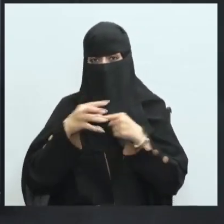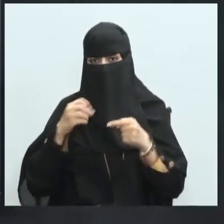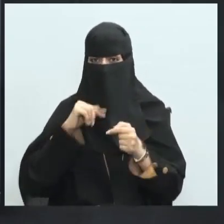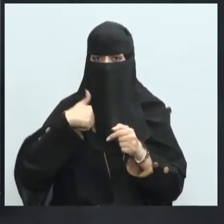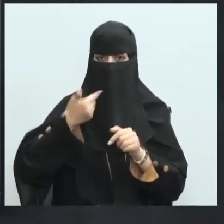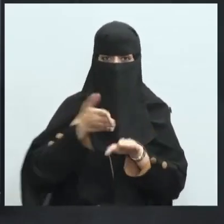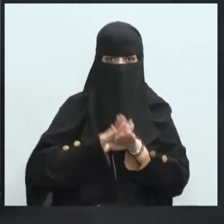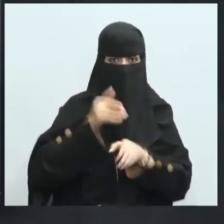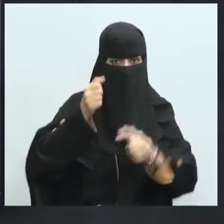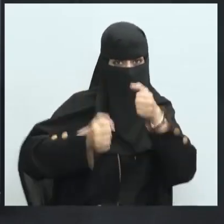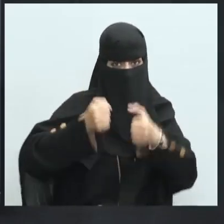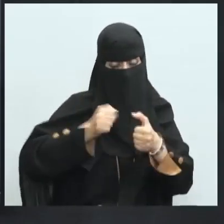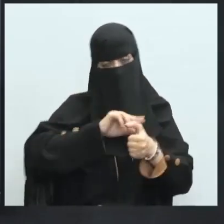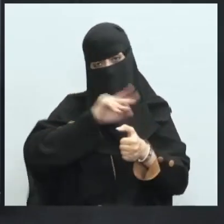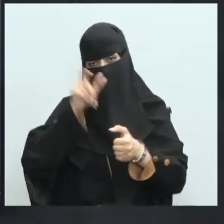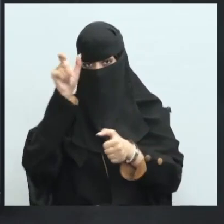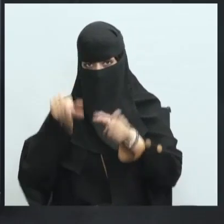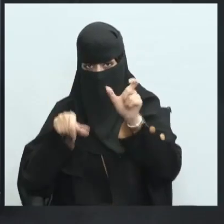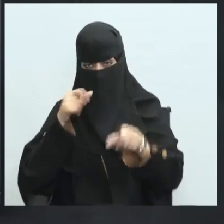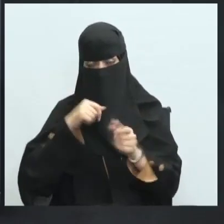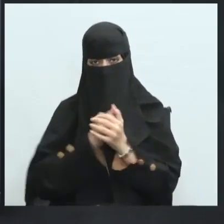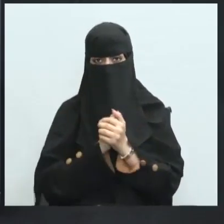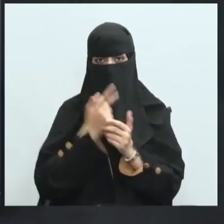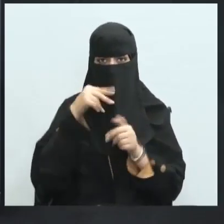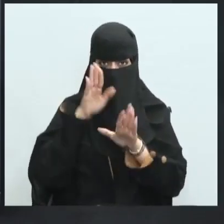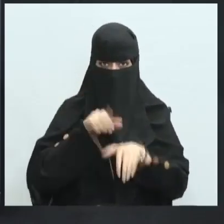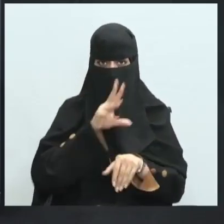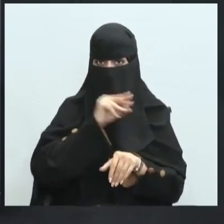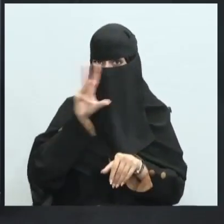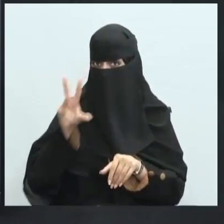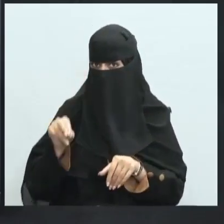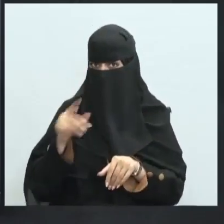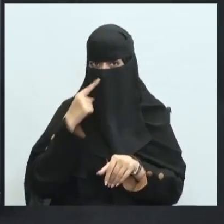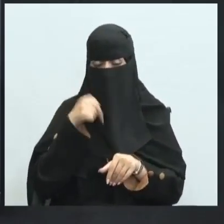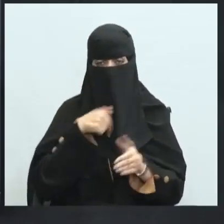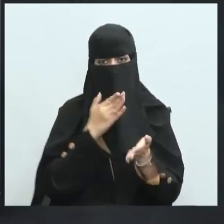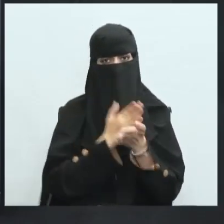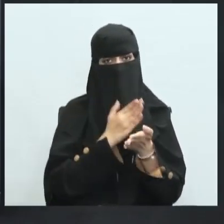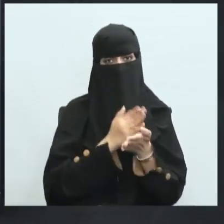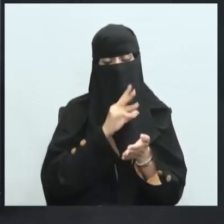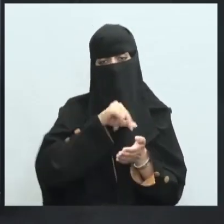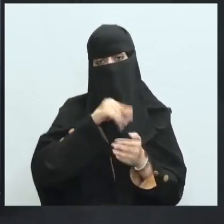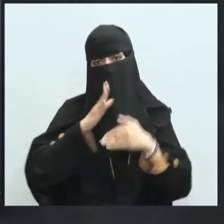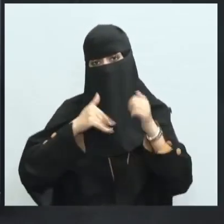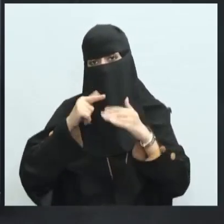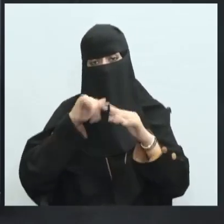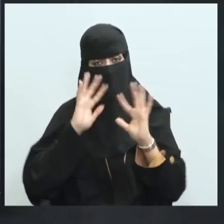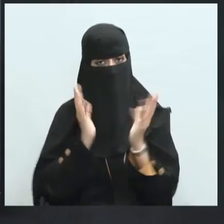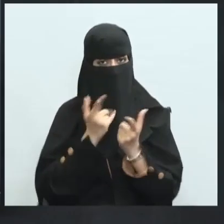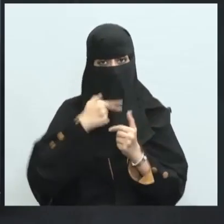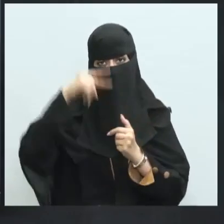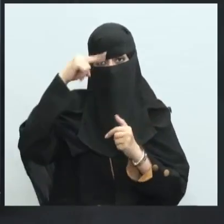على قيادته وعلى الاخرين من حوله وهذا مشابه للرخص المهنيه بشكل عام ورخصه